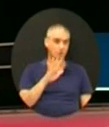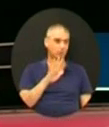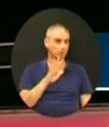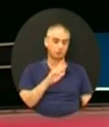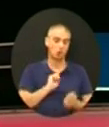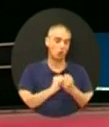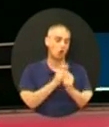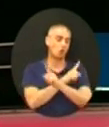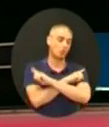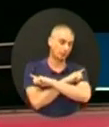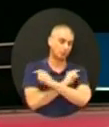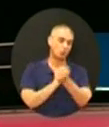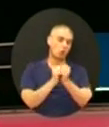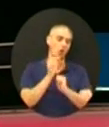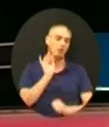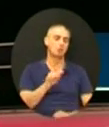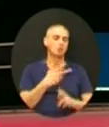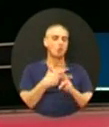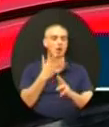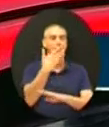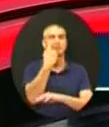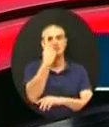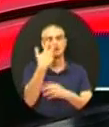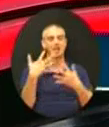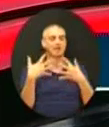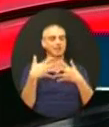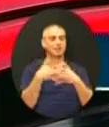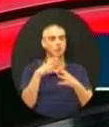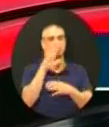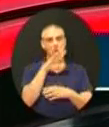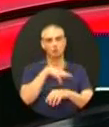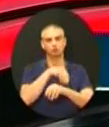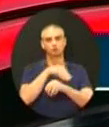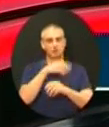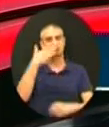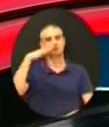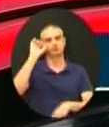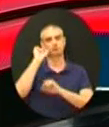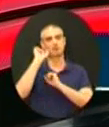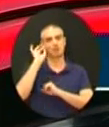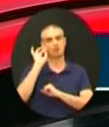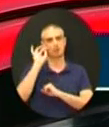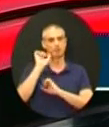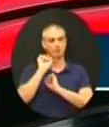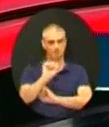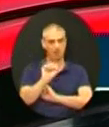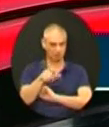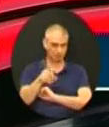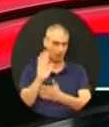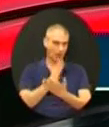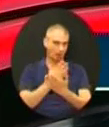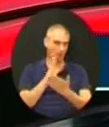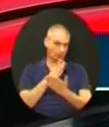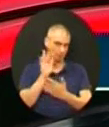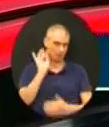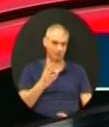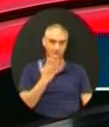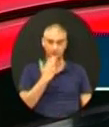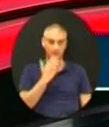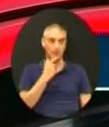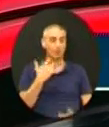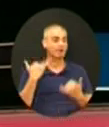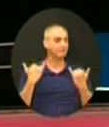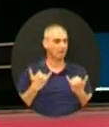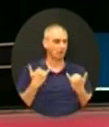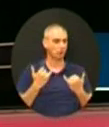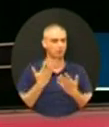או נמנעו או התנגדו, רק מדינה אחת באיחוד האירופי, שוודיה, הצביעה נגד ההחלטה, בעד ההחלטה הזאת, כן, והיום